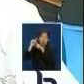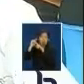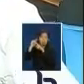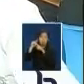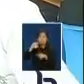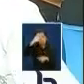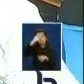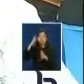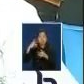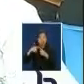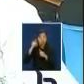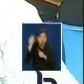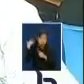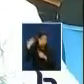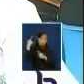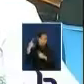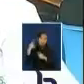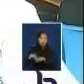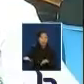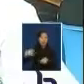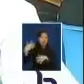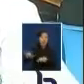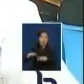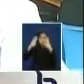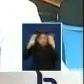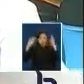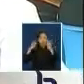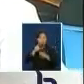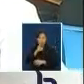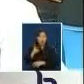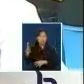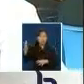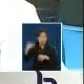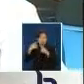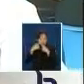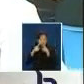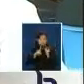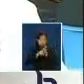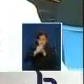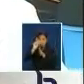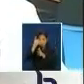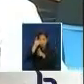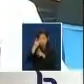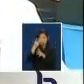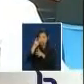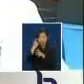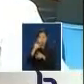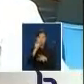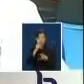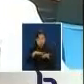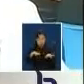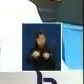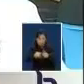ที่ไม่มีอาการก็ได้เขาถึงมีภูมิคุ้มกันแล้วใช่ไหมคะแต่ถ้าเกิดมันมีเชื้อที่มันเป็นตัวใหม่ที่เขายังไม่เคยมีภูมิคุ้มกันเนี่ยแล้วถ้าผู้ใหญ่ได้เชื้อจากเด็ก